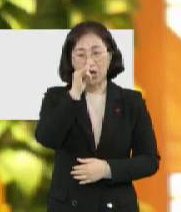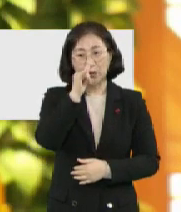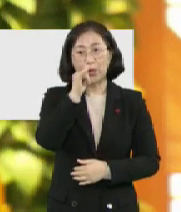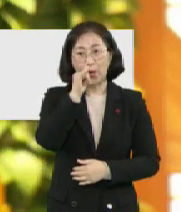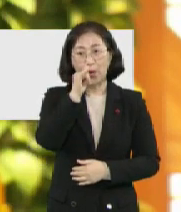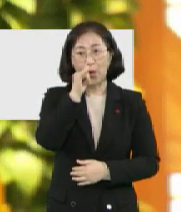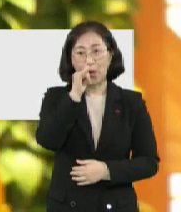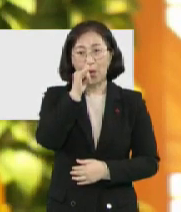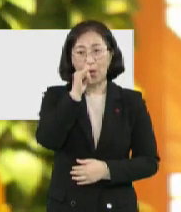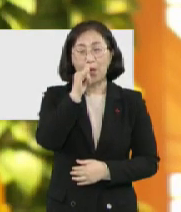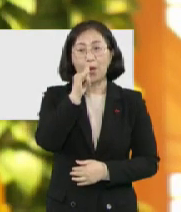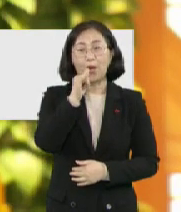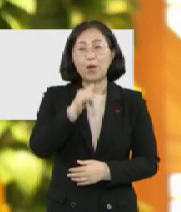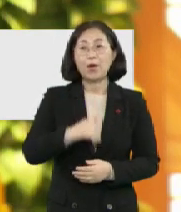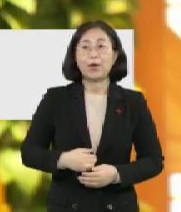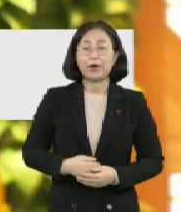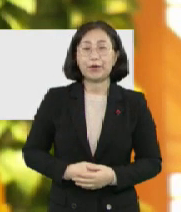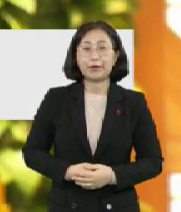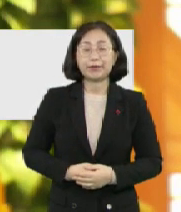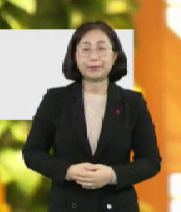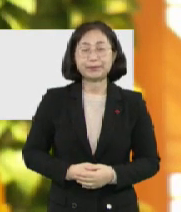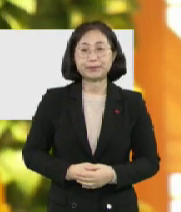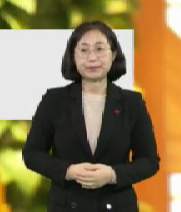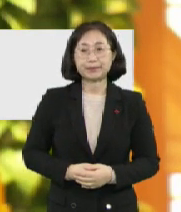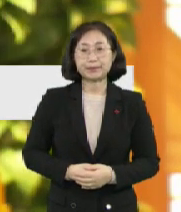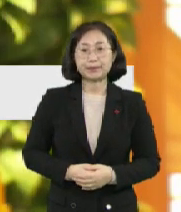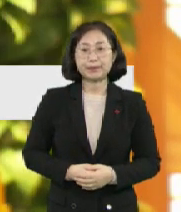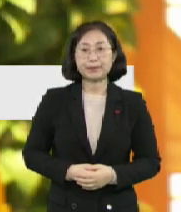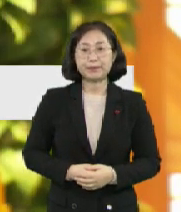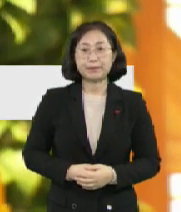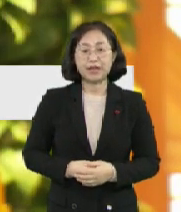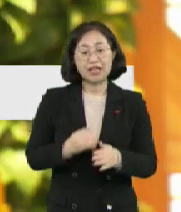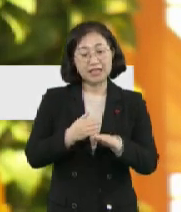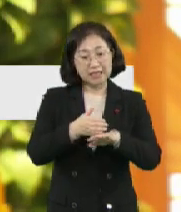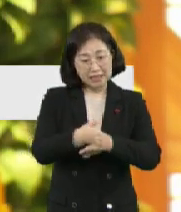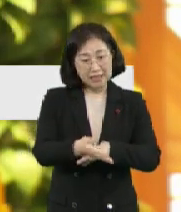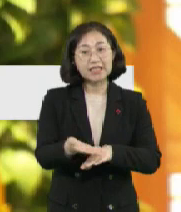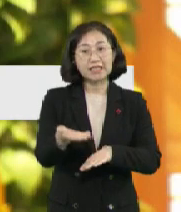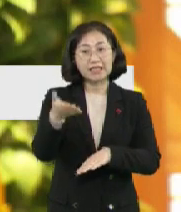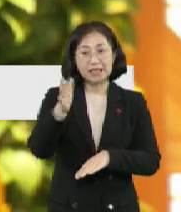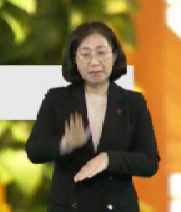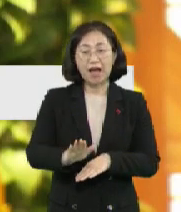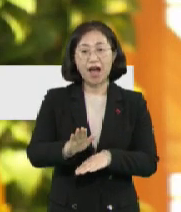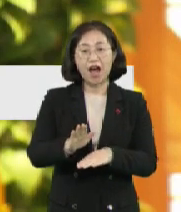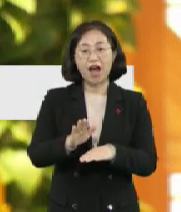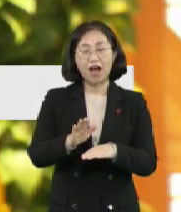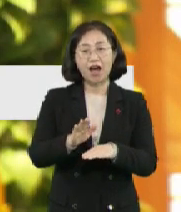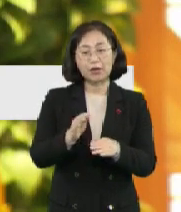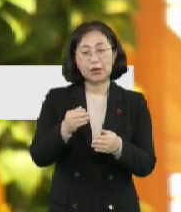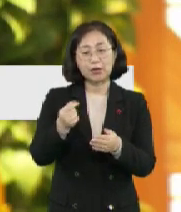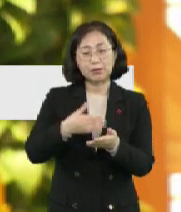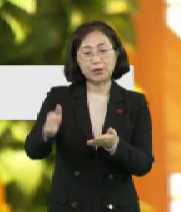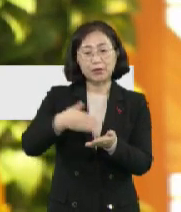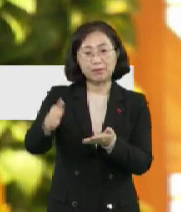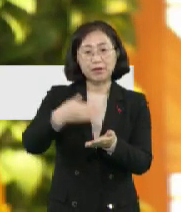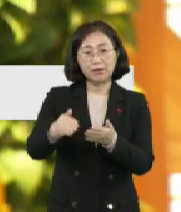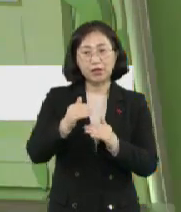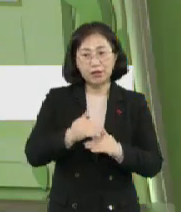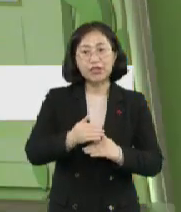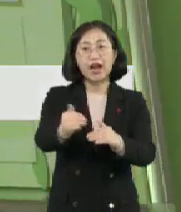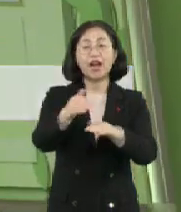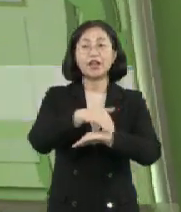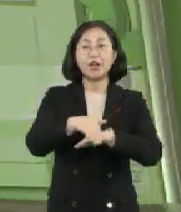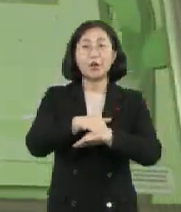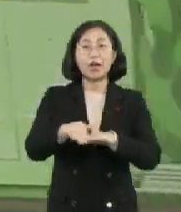정서적으로 좀 반대하는 그런 경향이 있습니다. 느리더라도 차근히 지속적으로 추진해 갈